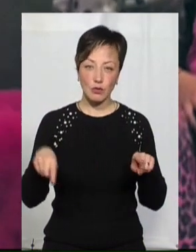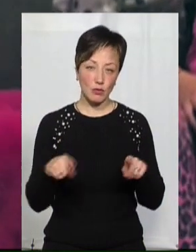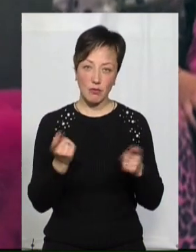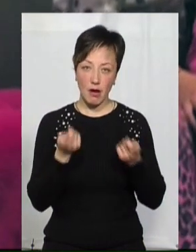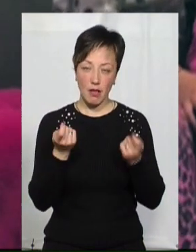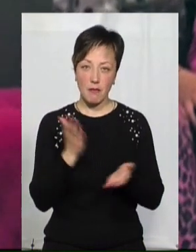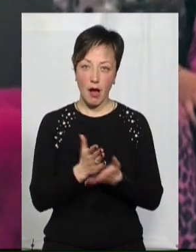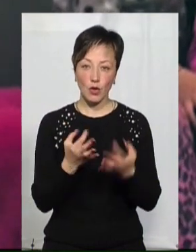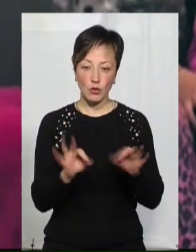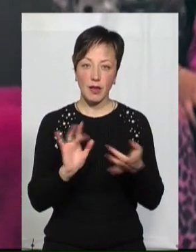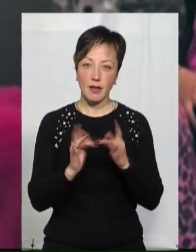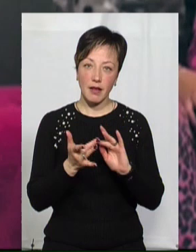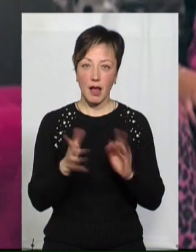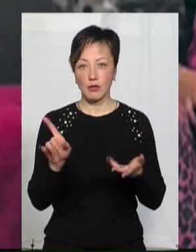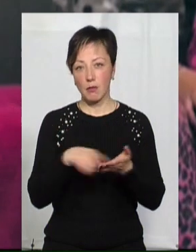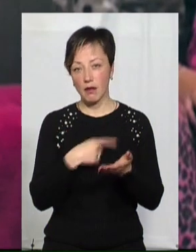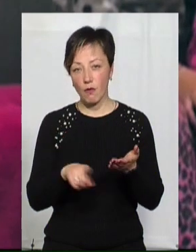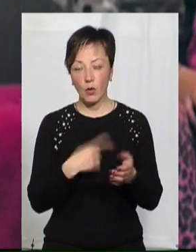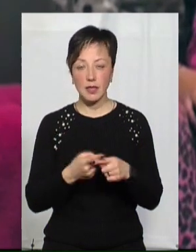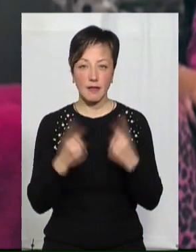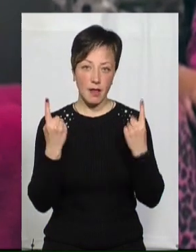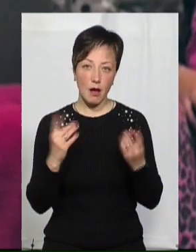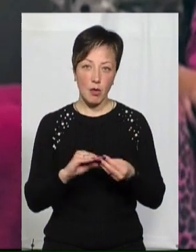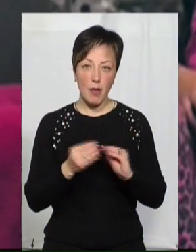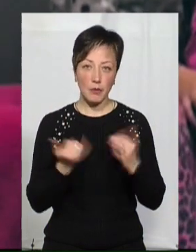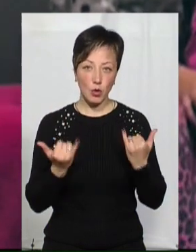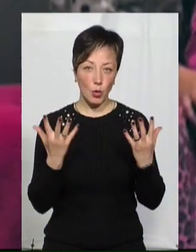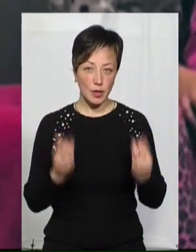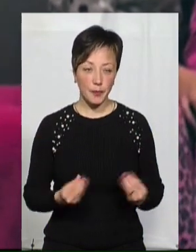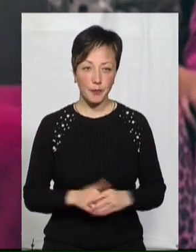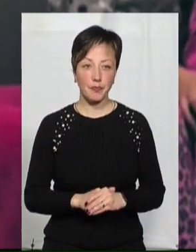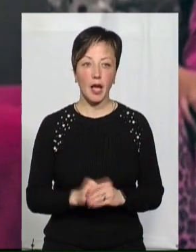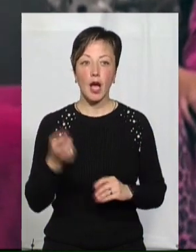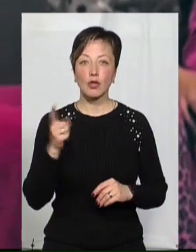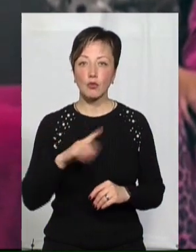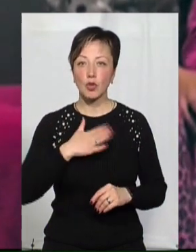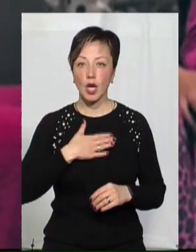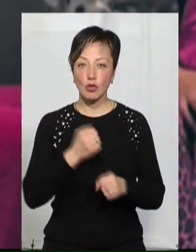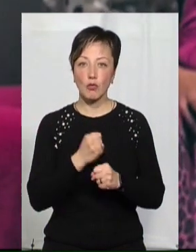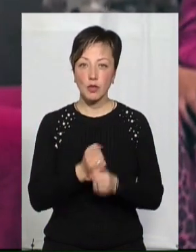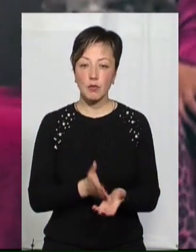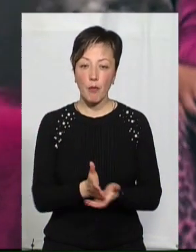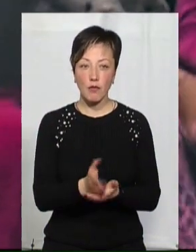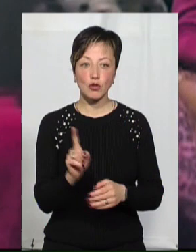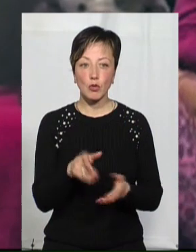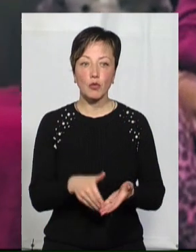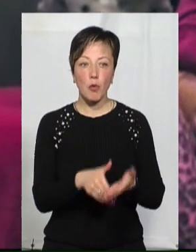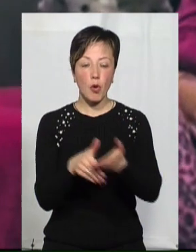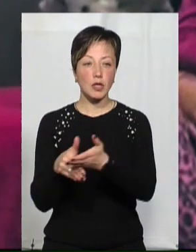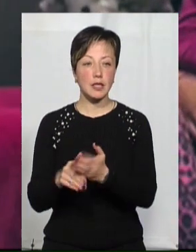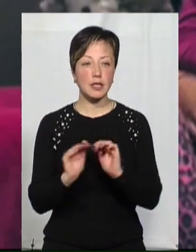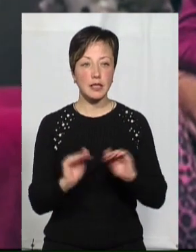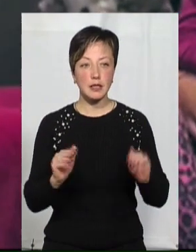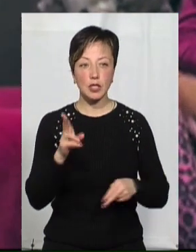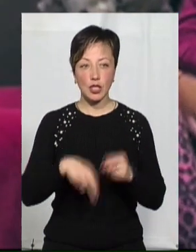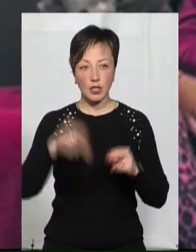до інтернету або смартфони, це є великою проблемою сьогодні. Тому наша робота спрямована на те, щоб допомогти діткам